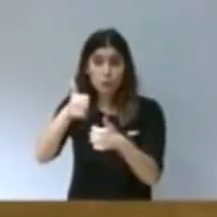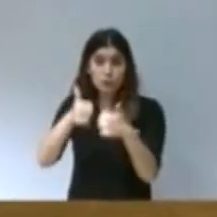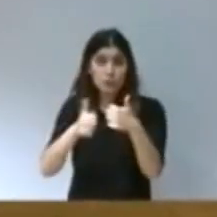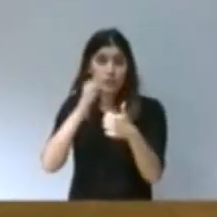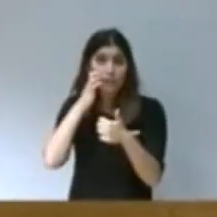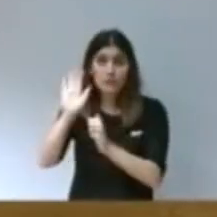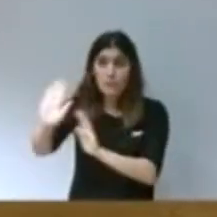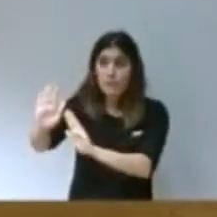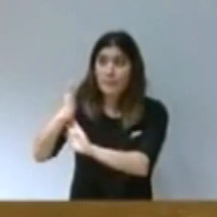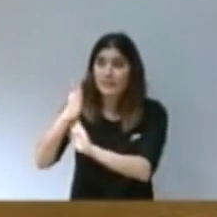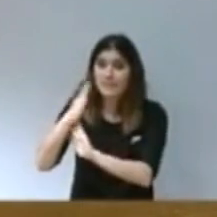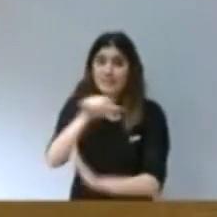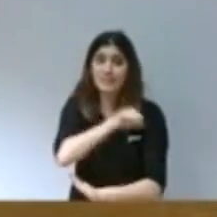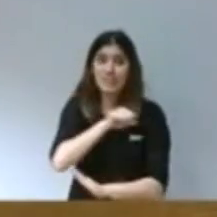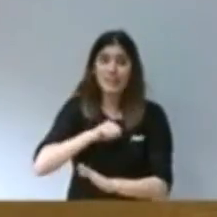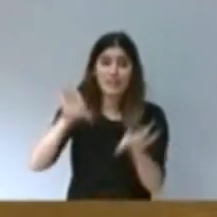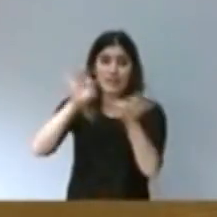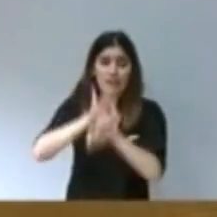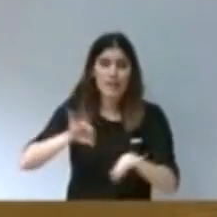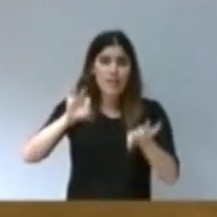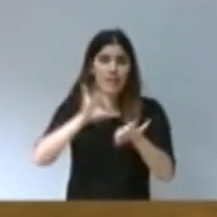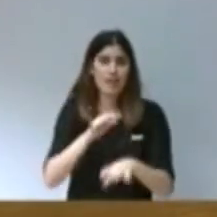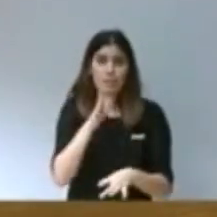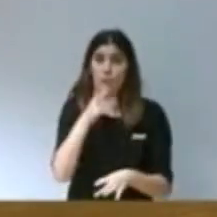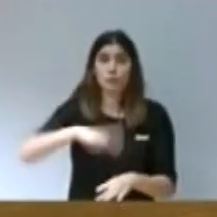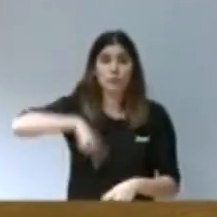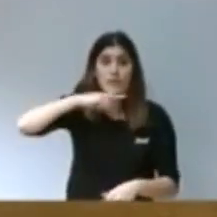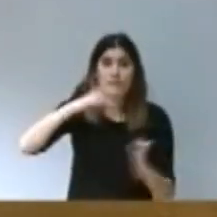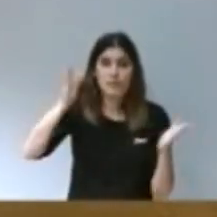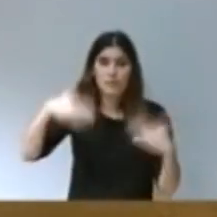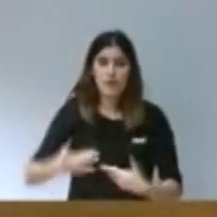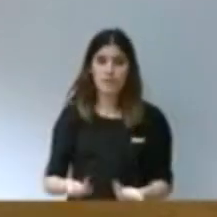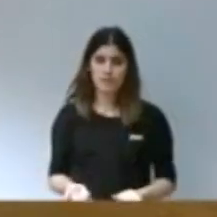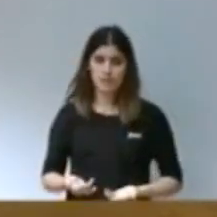no se'n presenten les empreses perquè no n'hi ha prou.